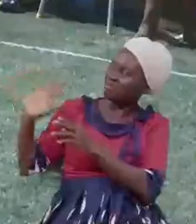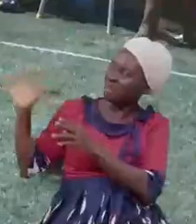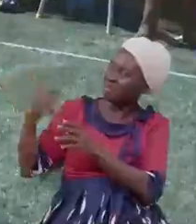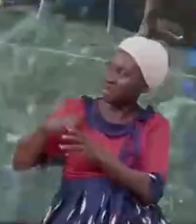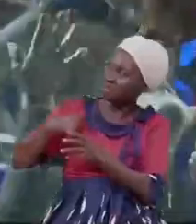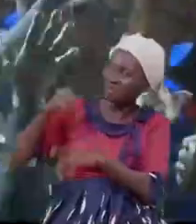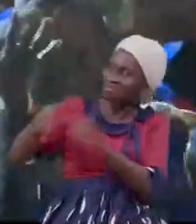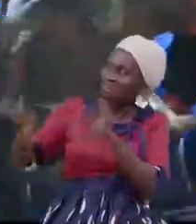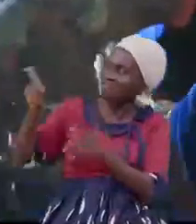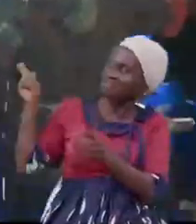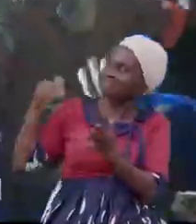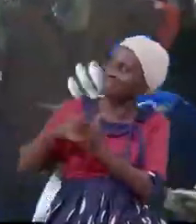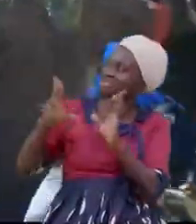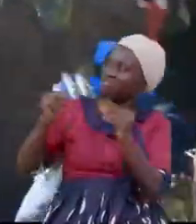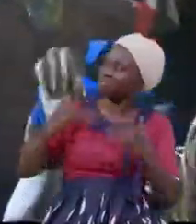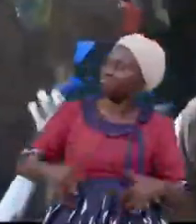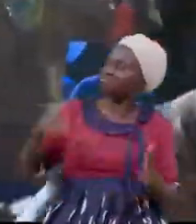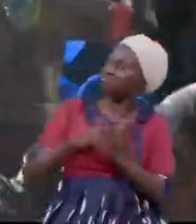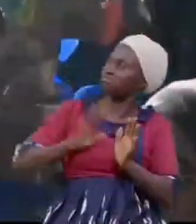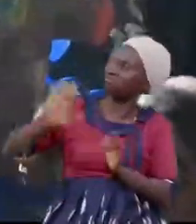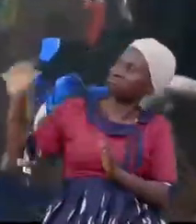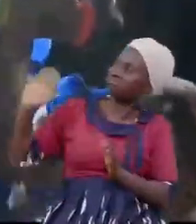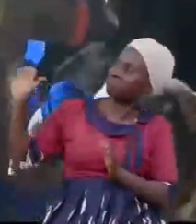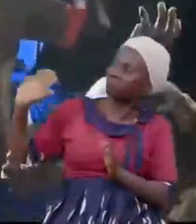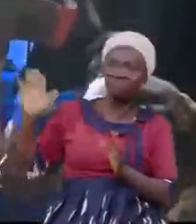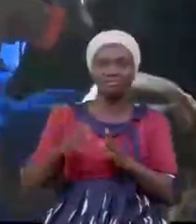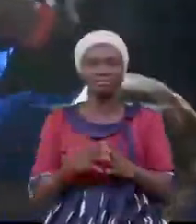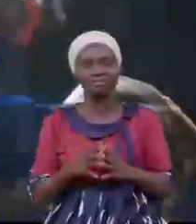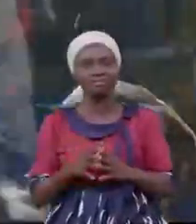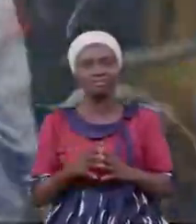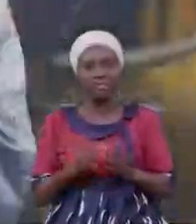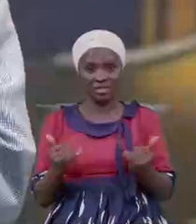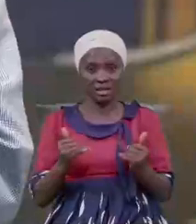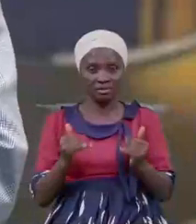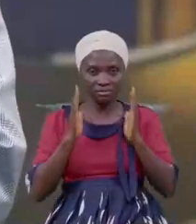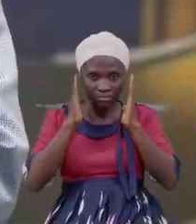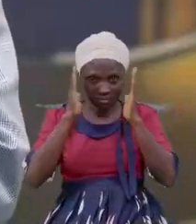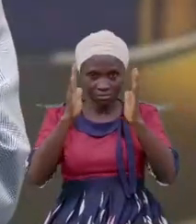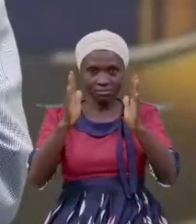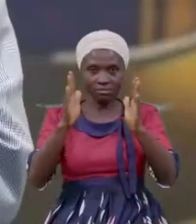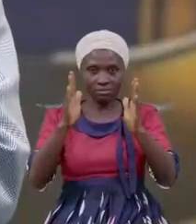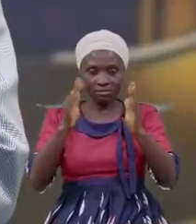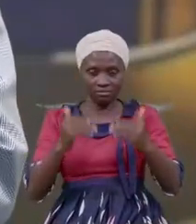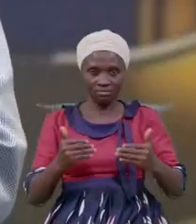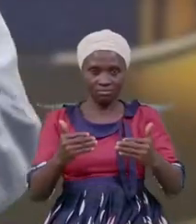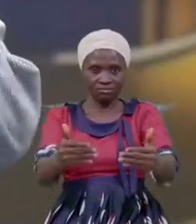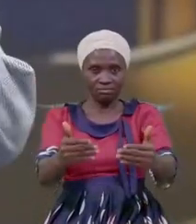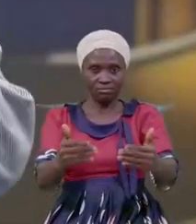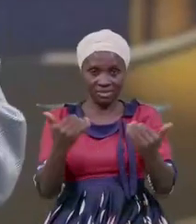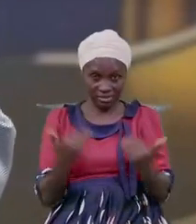chose je vous verrai plus dans ma vie regarde devant maintenant regardez devant